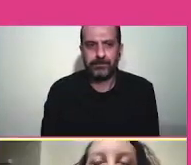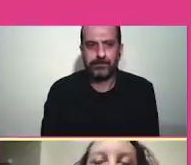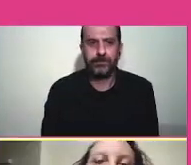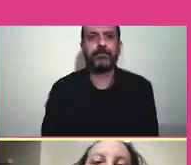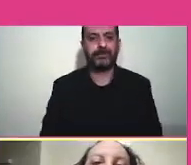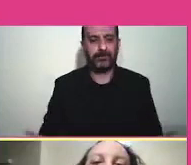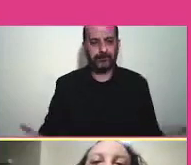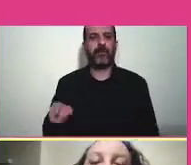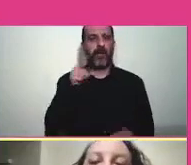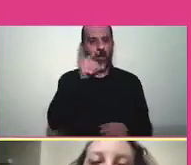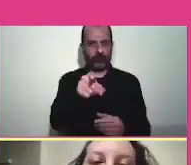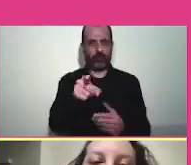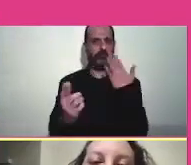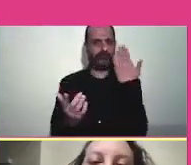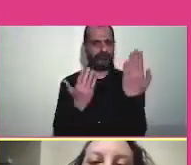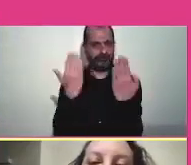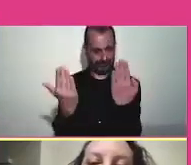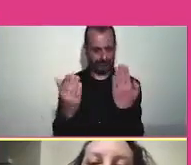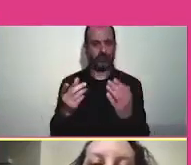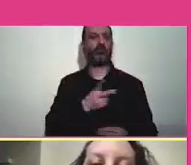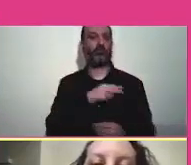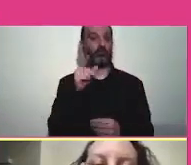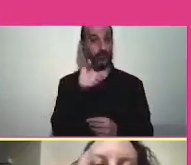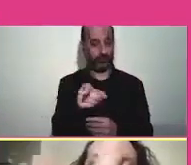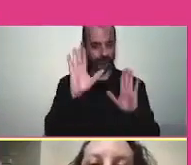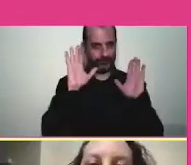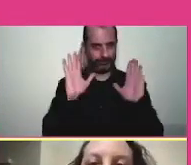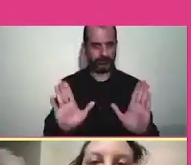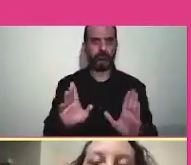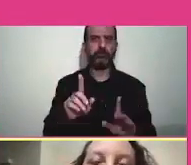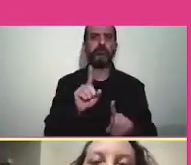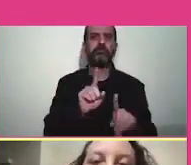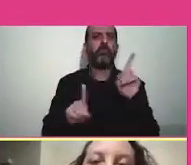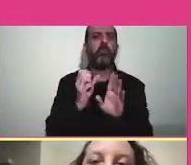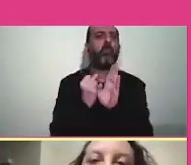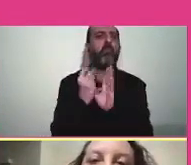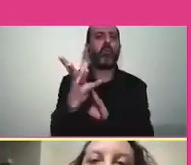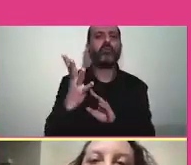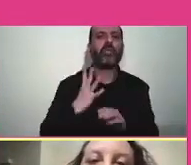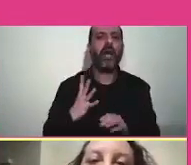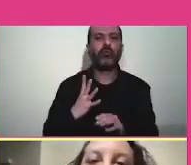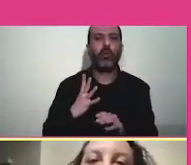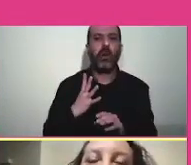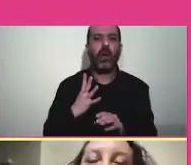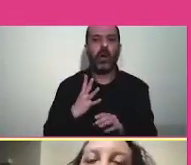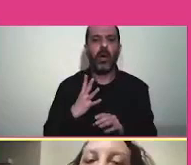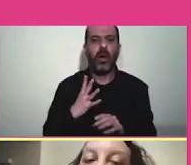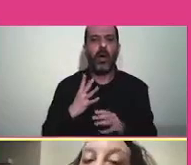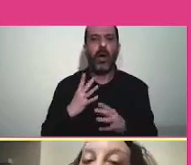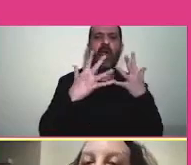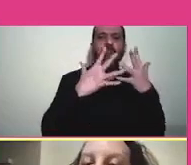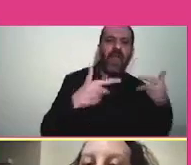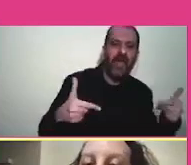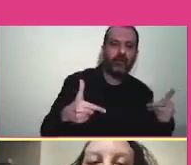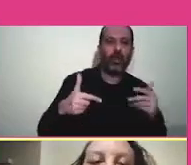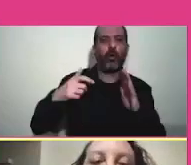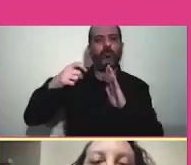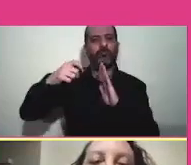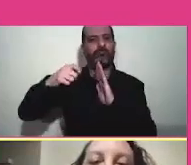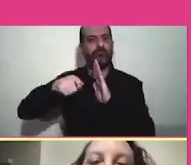Ωραία, ναι, έχω βάλει το σωστό. Λοιπόν, όσοι παίζουν εδώ, παίζουμε αυτή τη στιγμή με θέατρο και